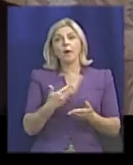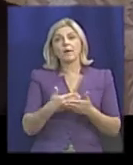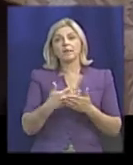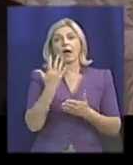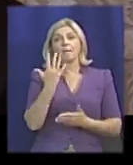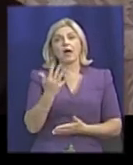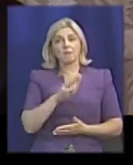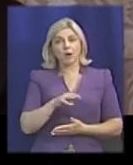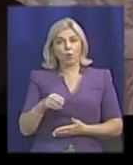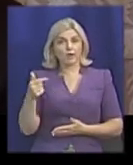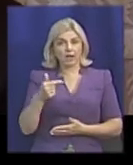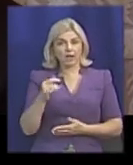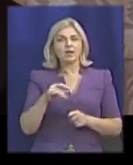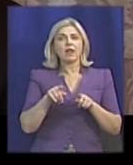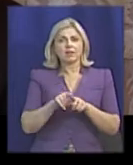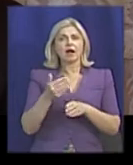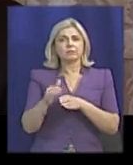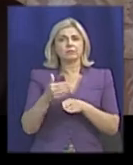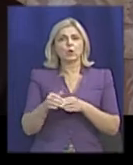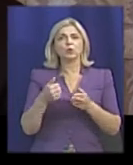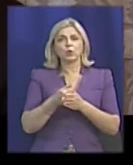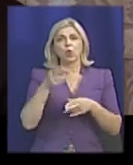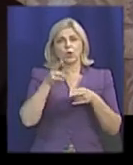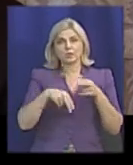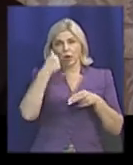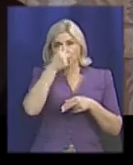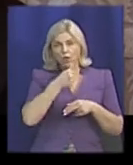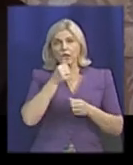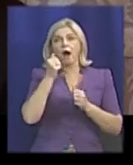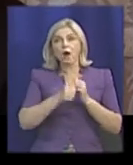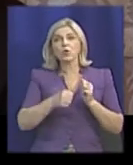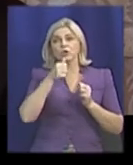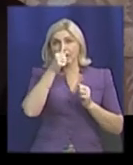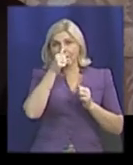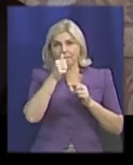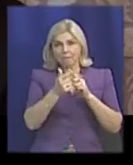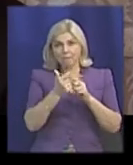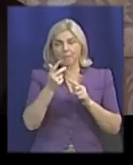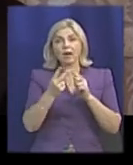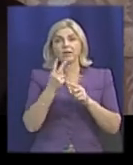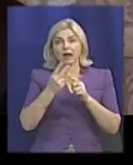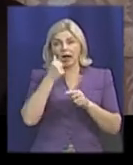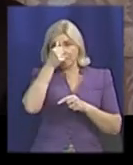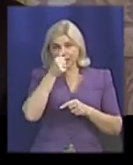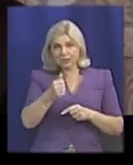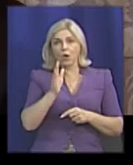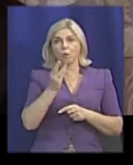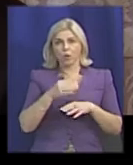мільйонів гривень, і так далі до кінця року. Тобто практично кожного місяця, кожне півтора місяця будуть йти